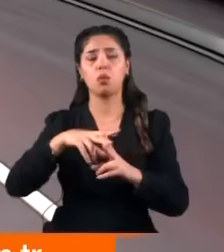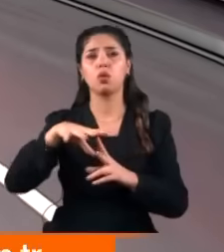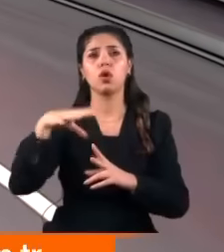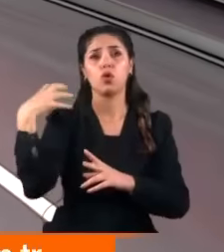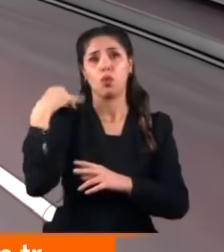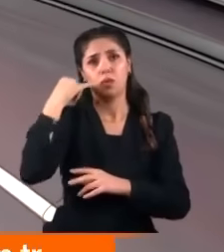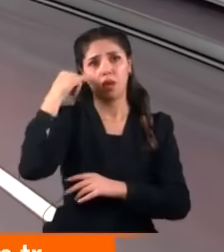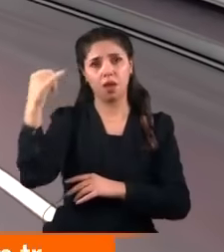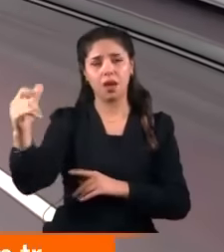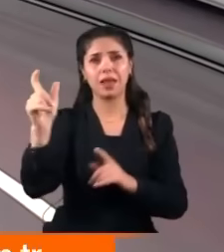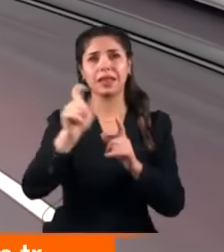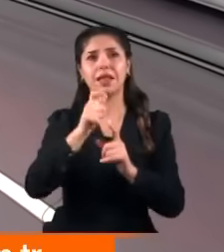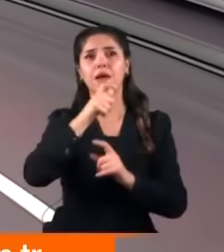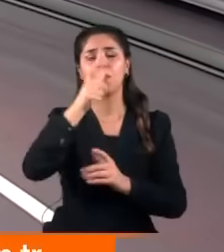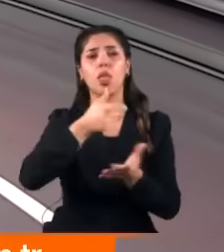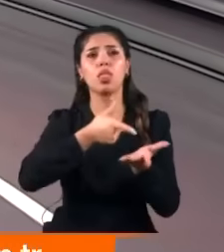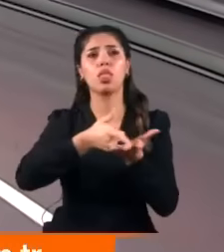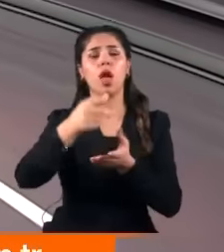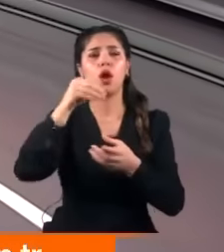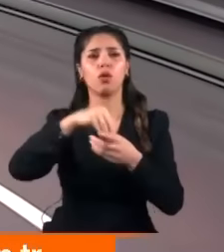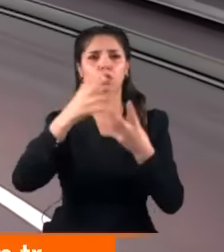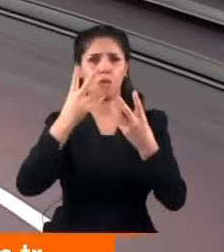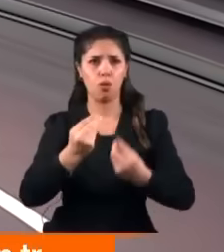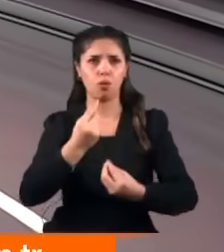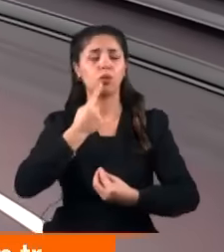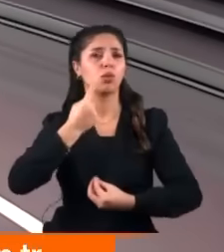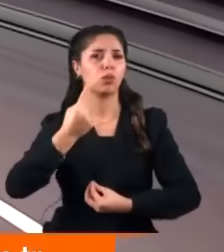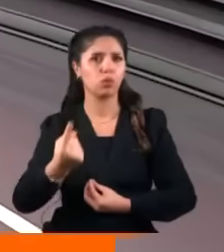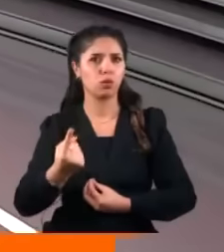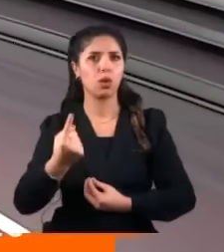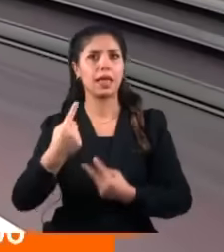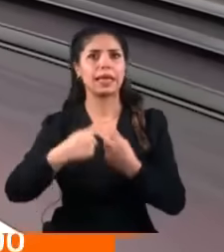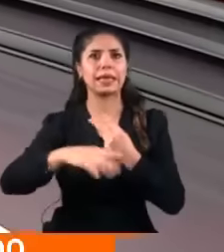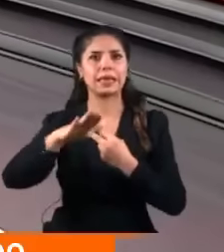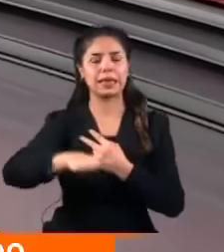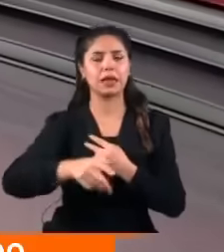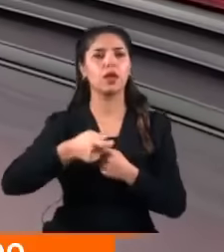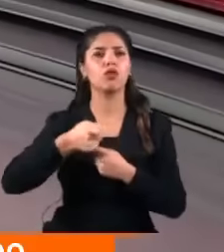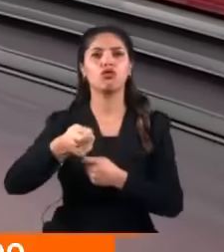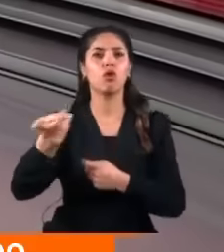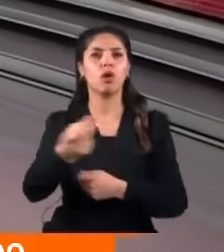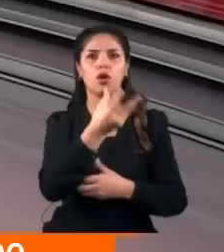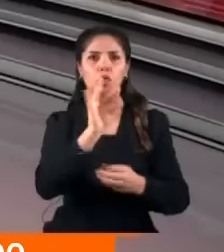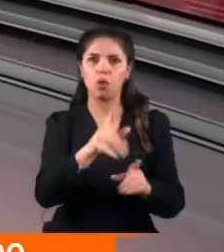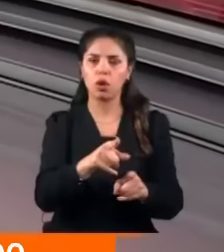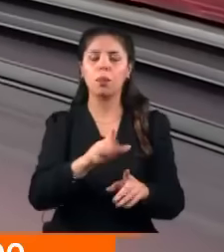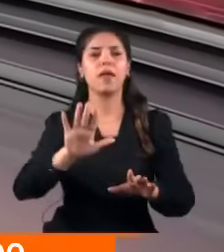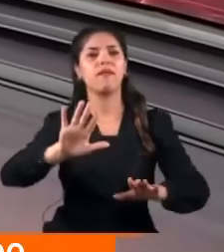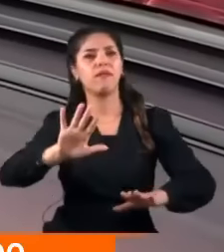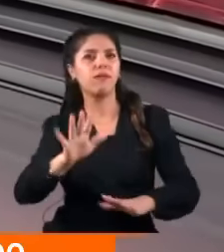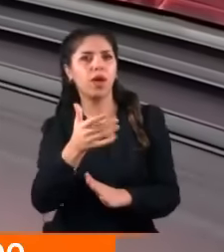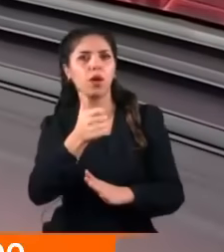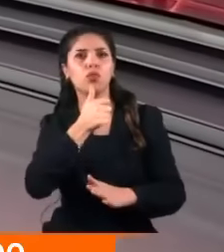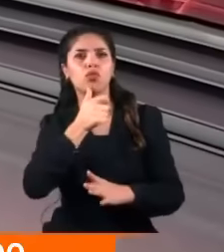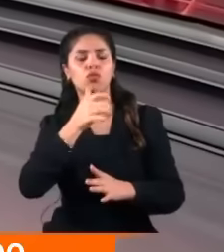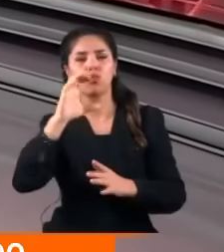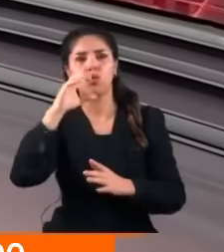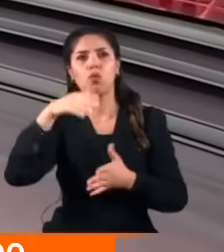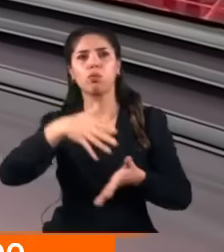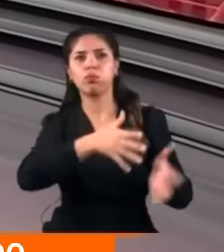Güran sık sık tarlada olduğunu söyledi o konuşmada. Yeğeninin kaçırılmış olabileceği ya da su kanalında boğulmuş